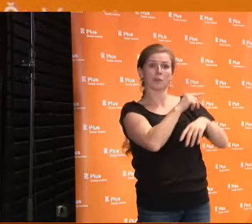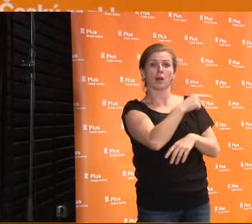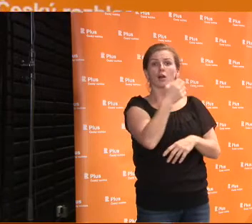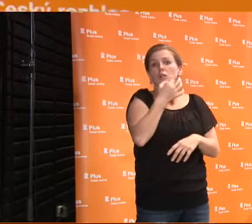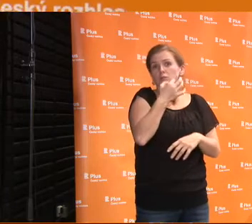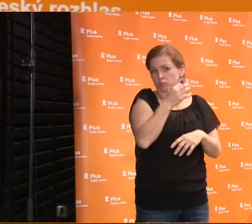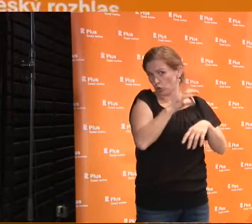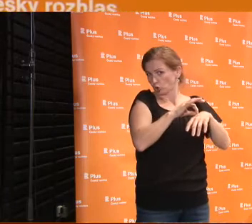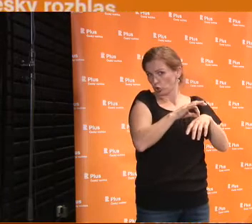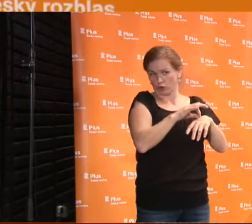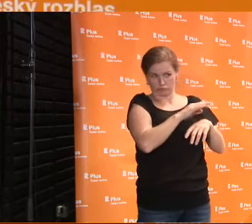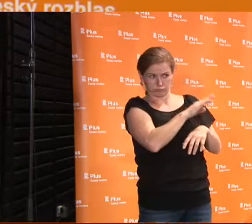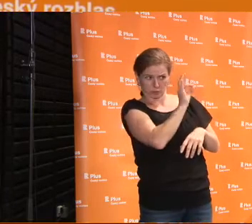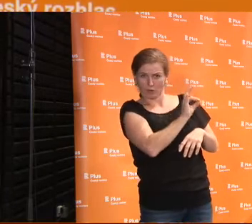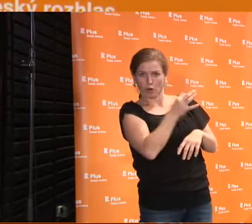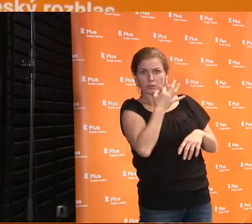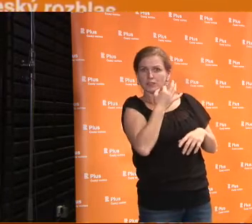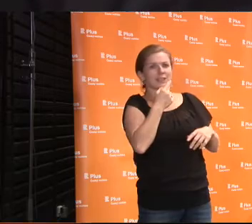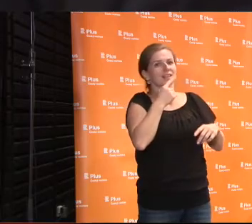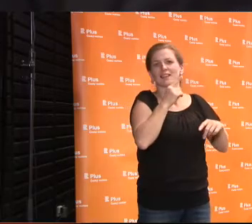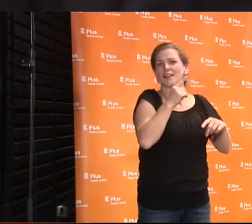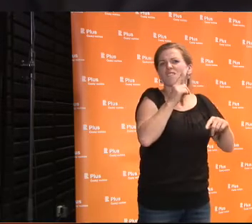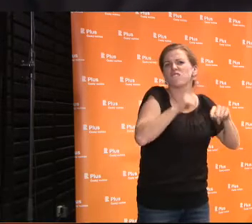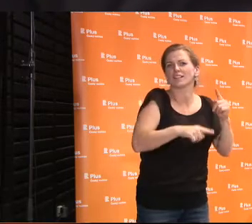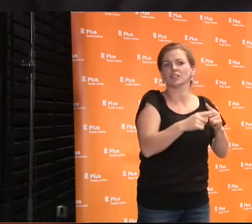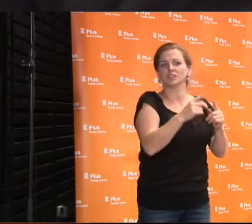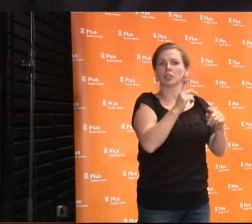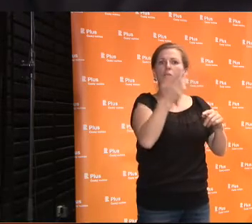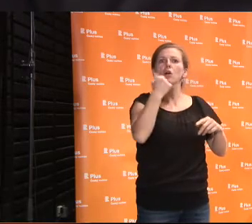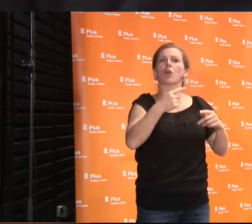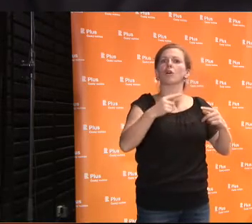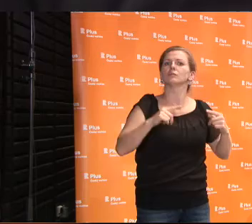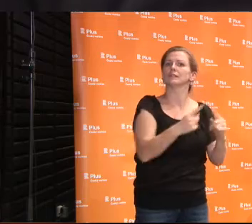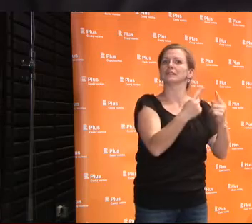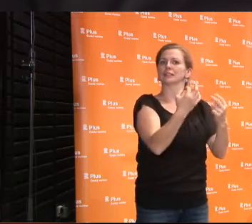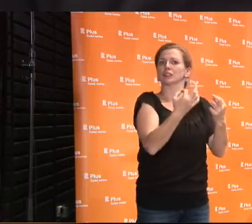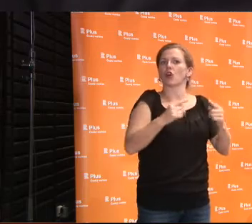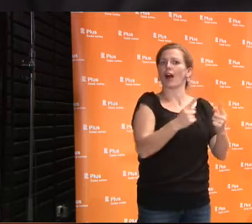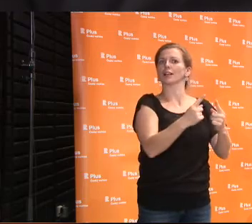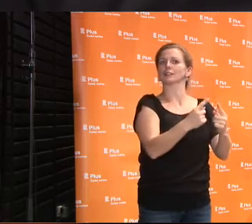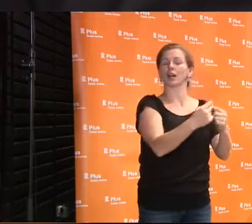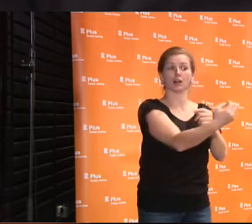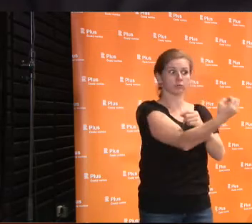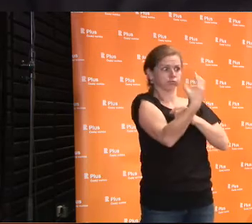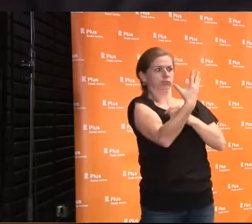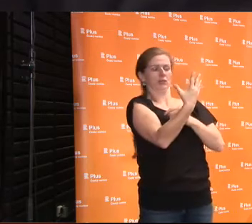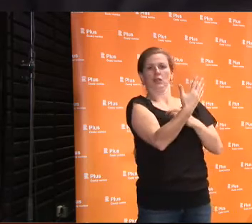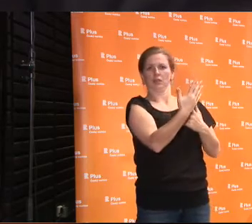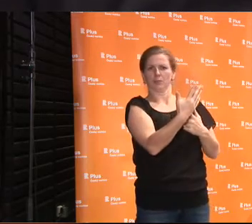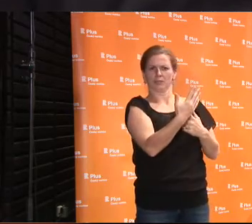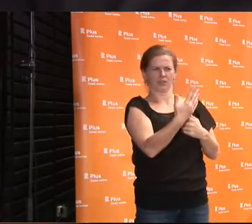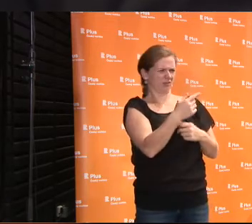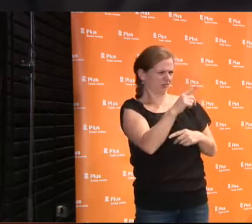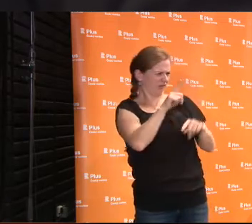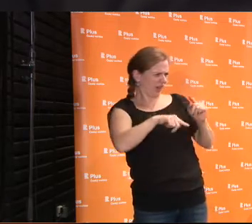vlastně to, že se stala nějaká událost, vám vyskočí, prostě budete to mít napsáno a vy se